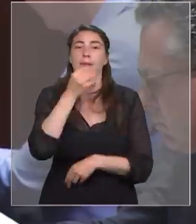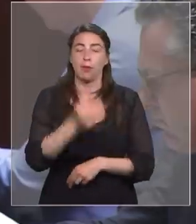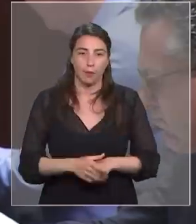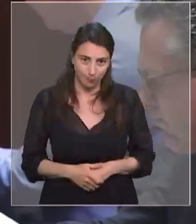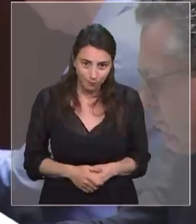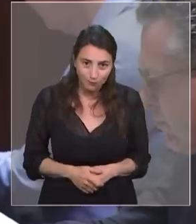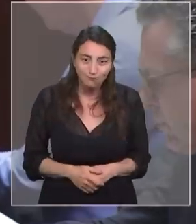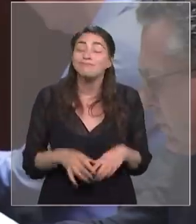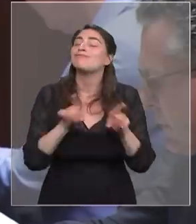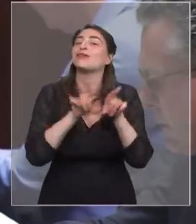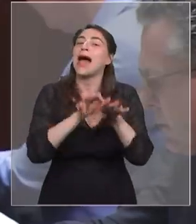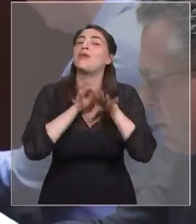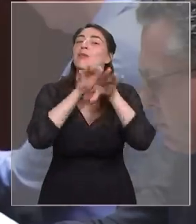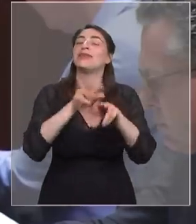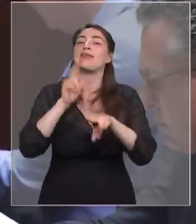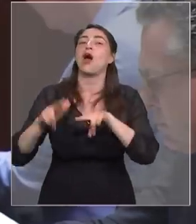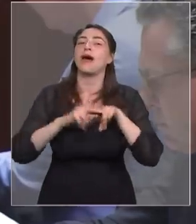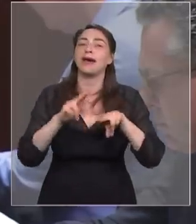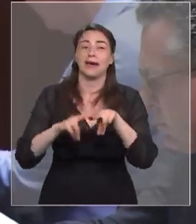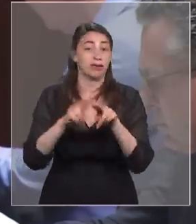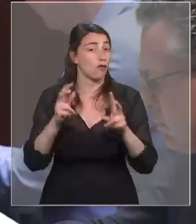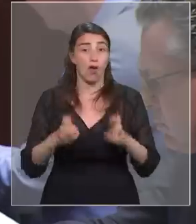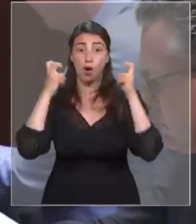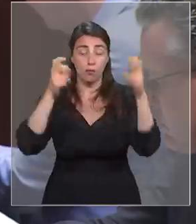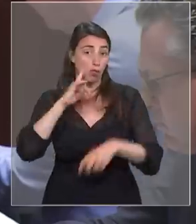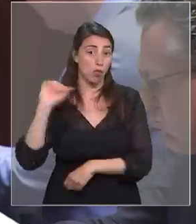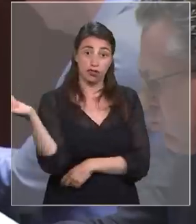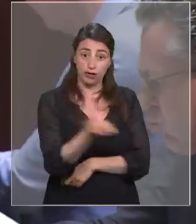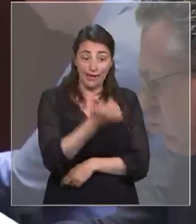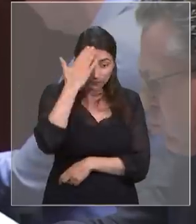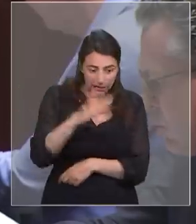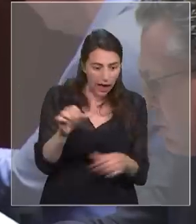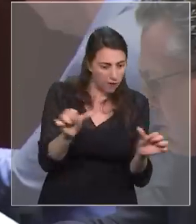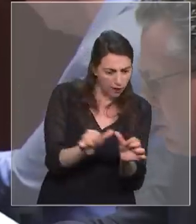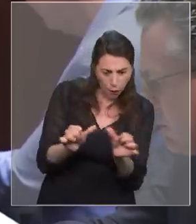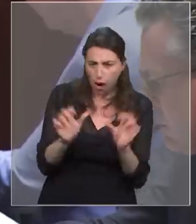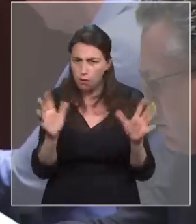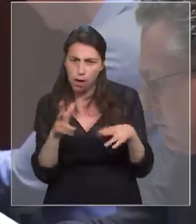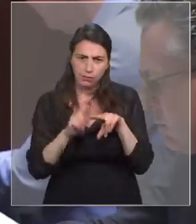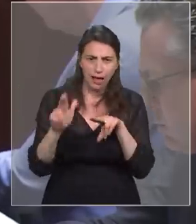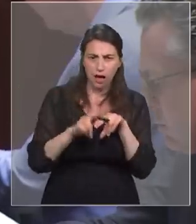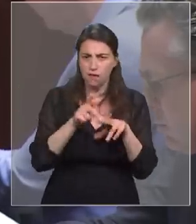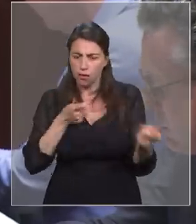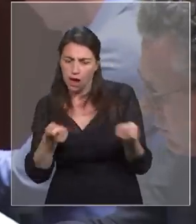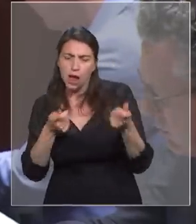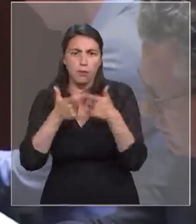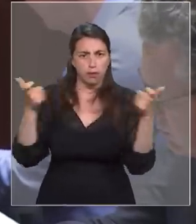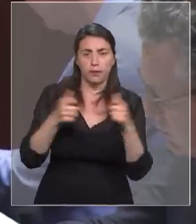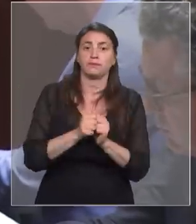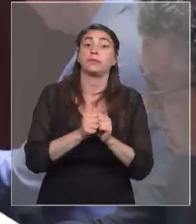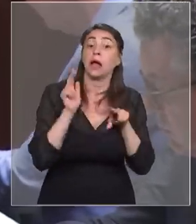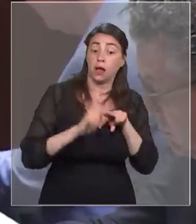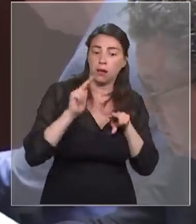seront augmenter pour que chacun sache ce qu'il doit faire dans son logement pour pouvoir mettre en œuvre des travaux de rénovation à la